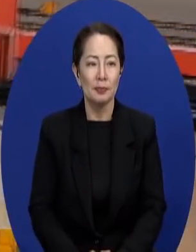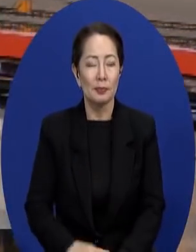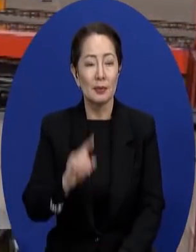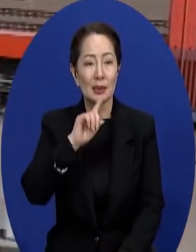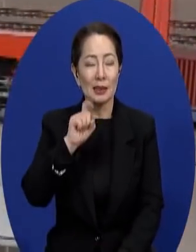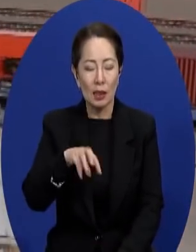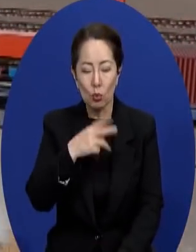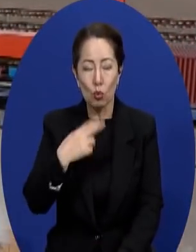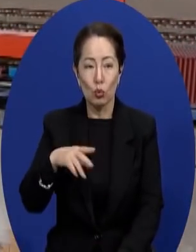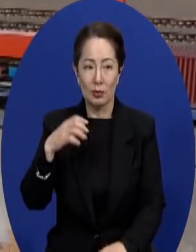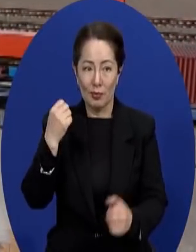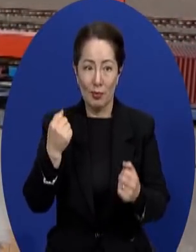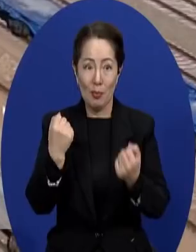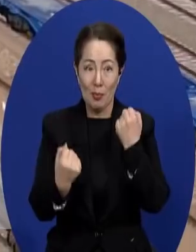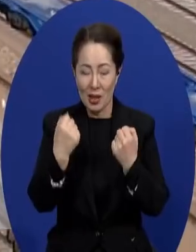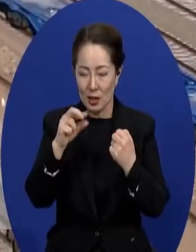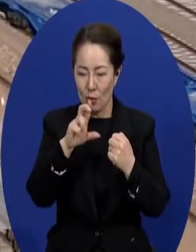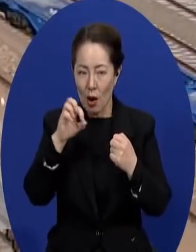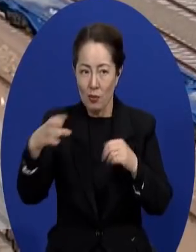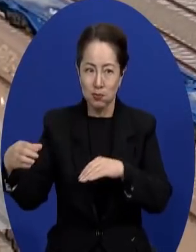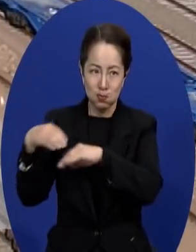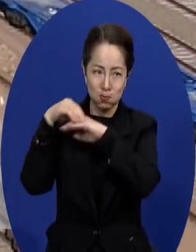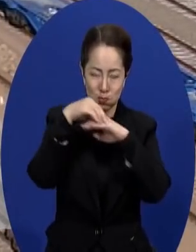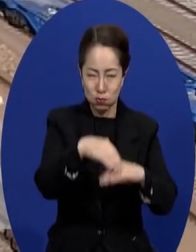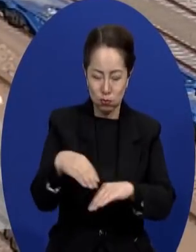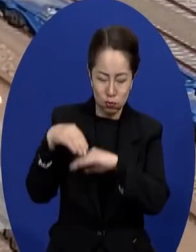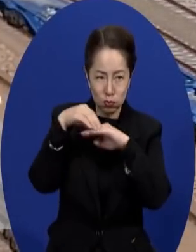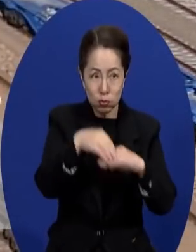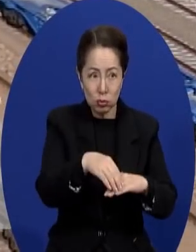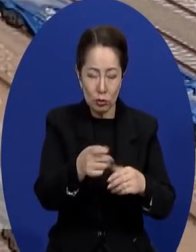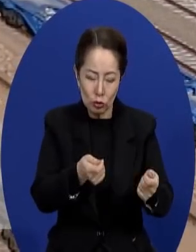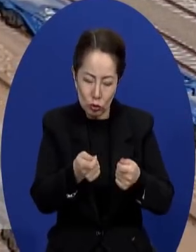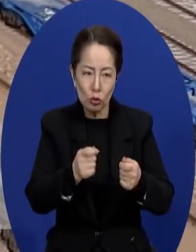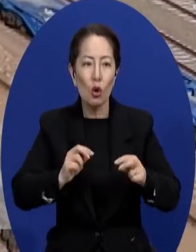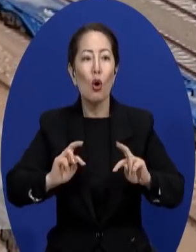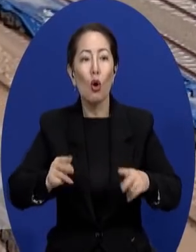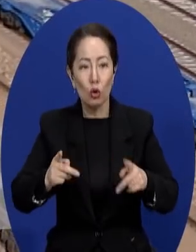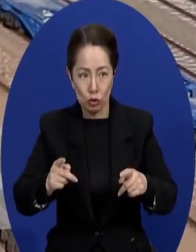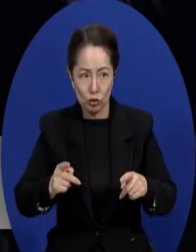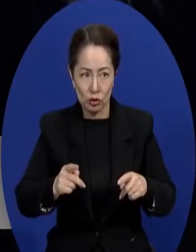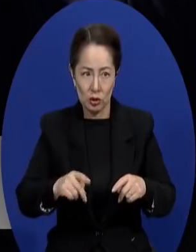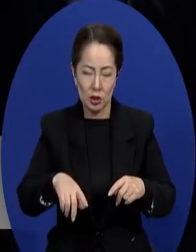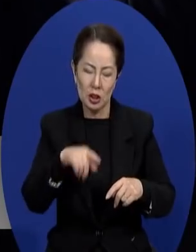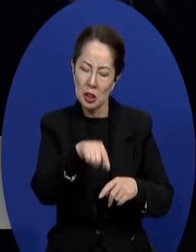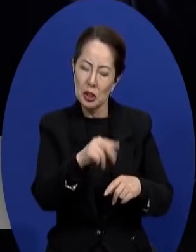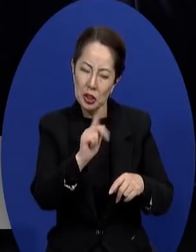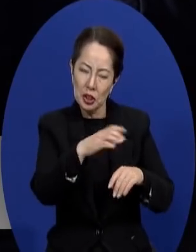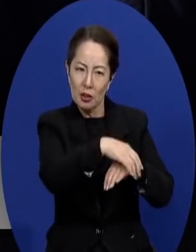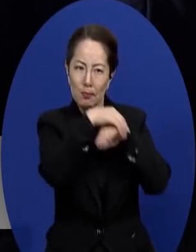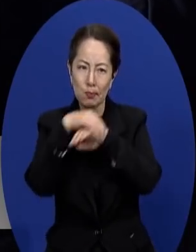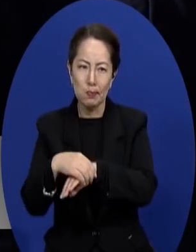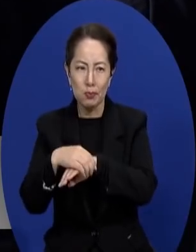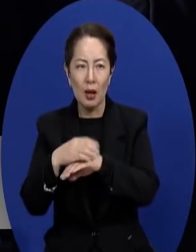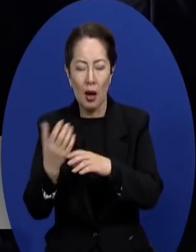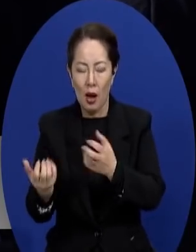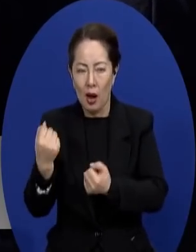Замын үдийн автобомтоор нэвтрэх ачаа тээврийн хөдөлгөөний зохицуулалтанд өөрчлөлт оруулж тус бомбтын хилийн шугамдах чингэлэг шилжүүлэг ашиг талбай,